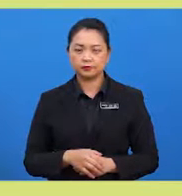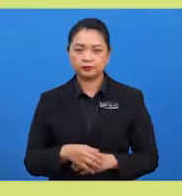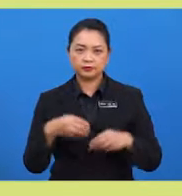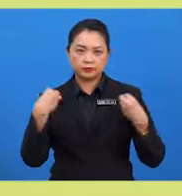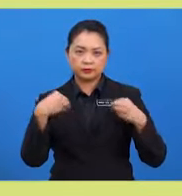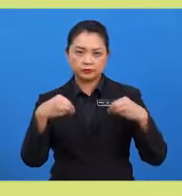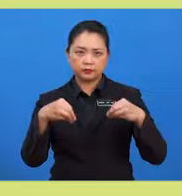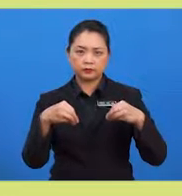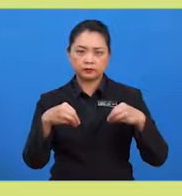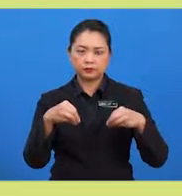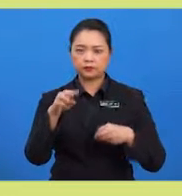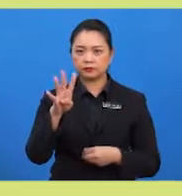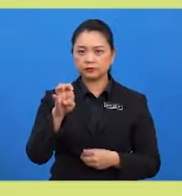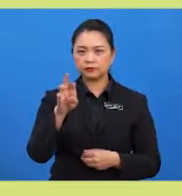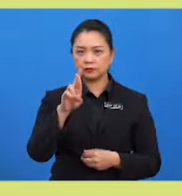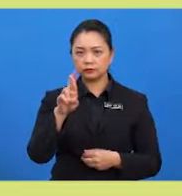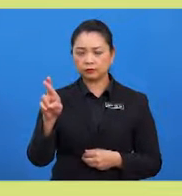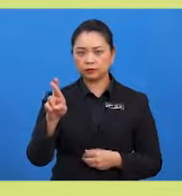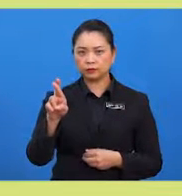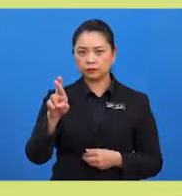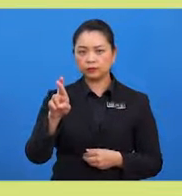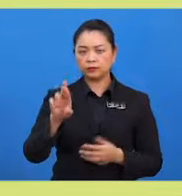Jualan RM40,800 tolak kos